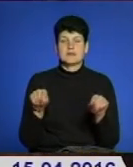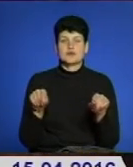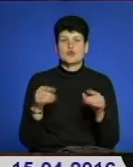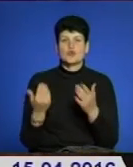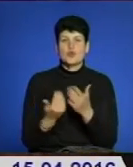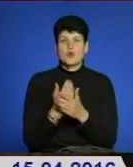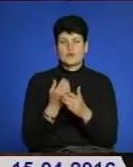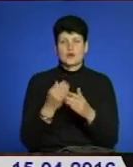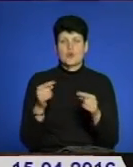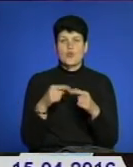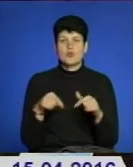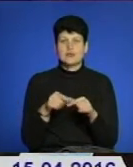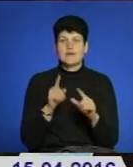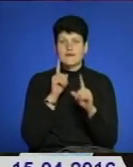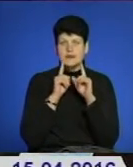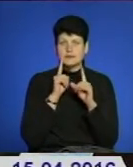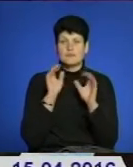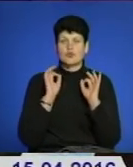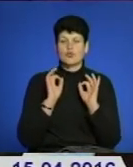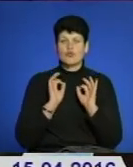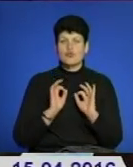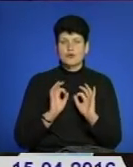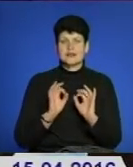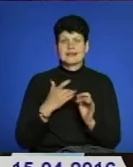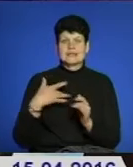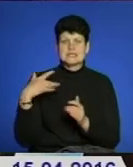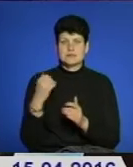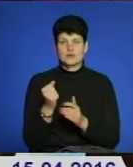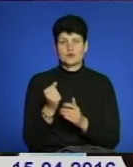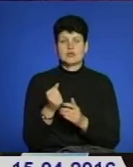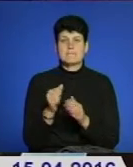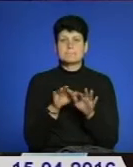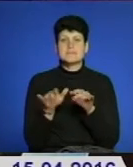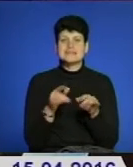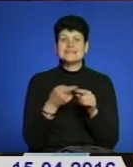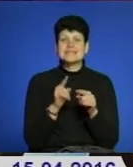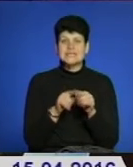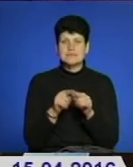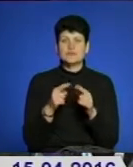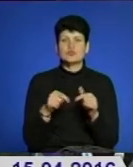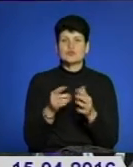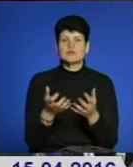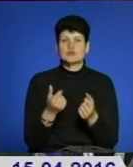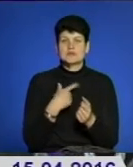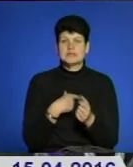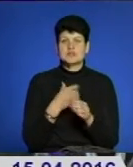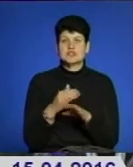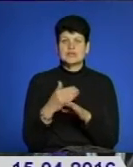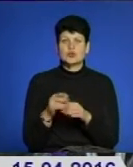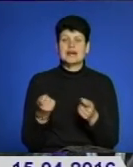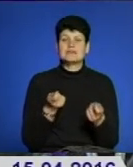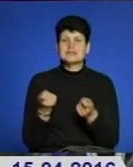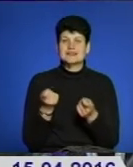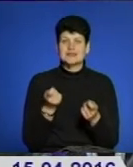Ради прокурорів та Кваліфікаційно-дисциплінарної комісії. Саме ці структури візьмуть на себе частину адміністративних та